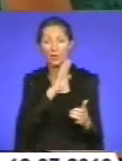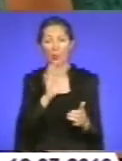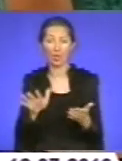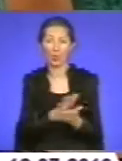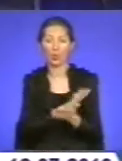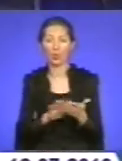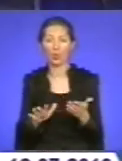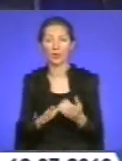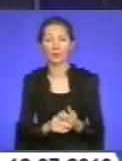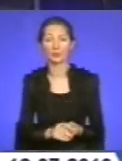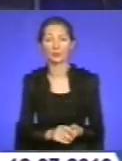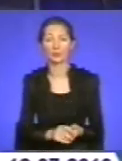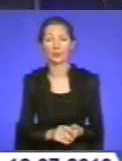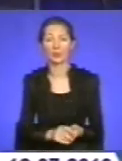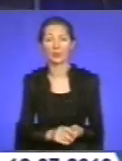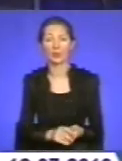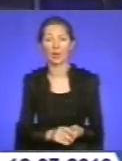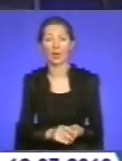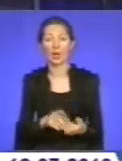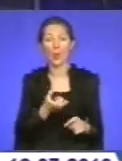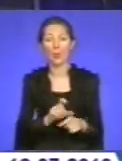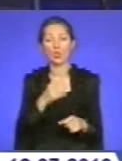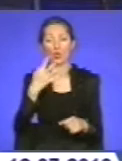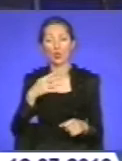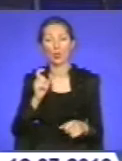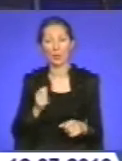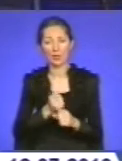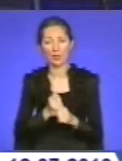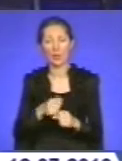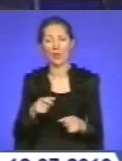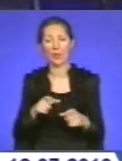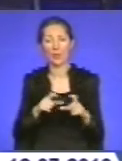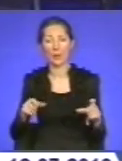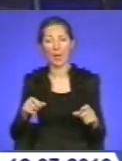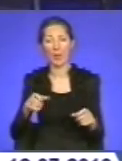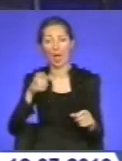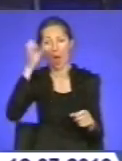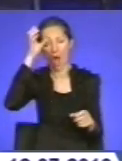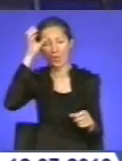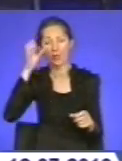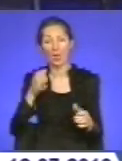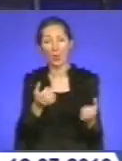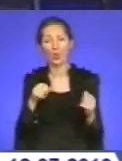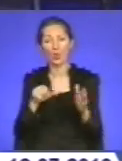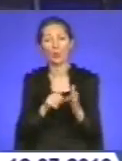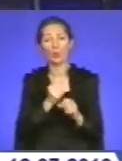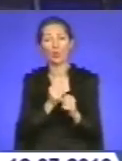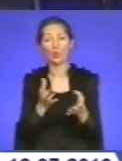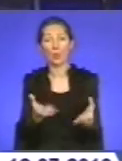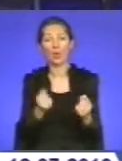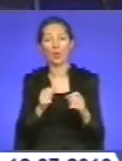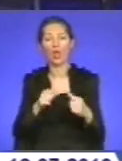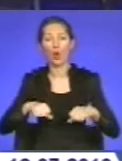безкоштовним. Понад 40 працівників Департаменту освіти і науки обласної державної адміністрації беруть участь у роботі приймальних комісій вищих